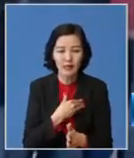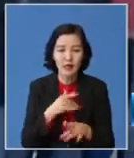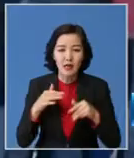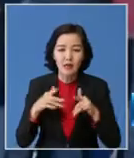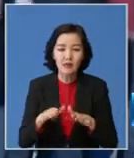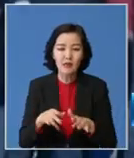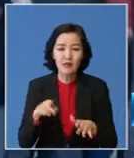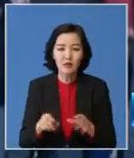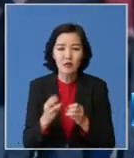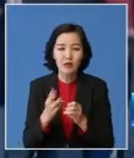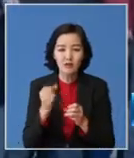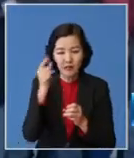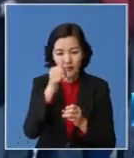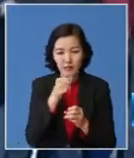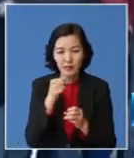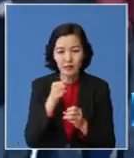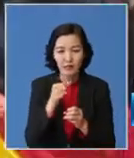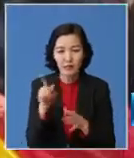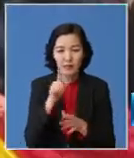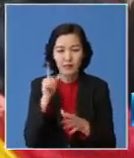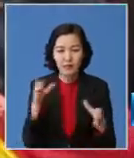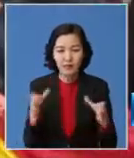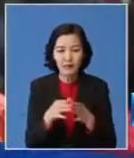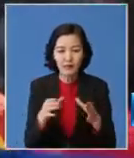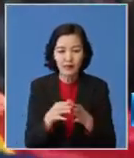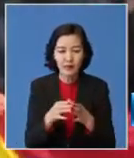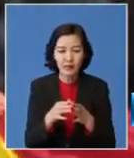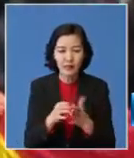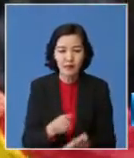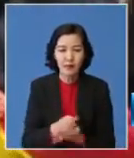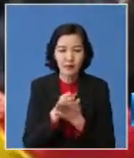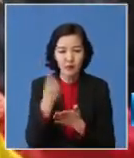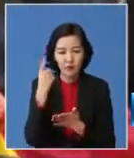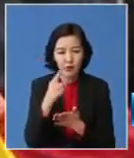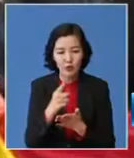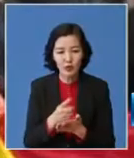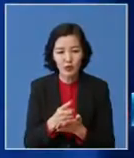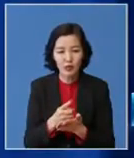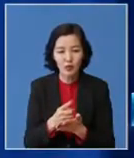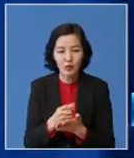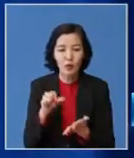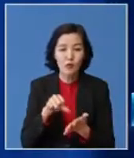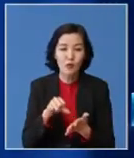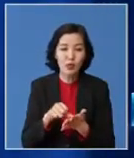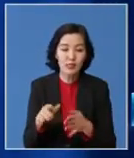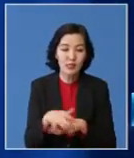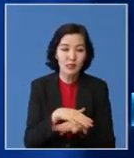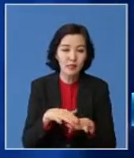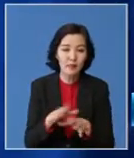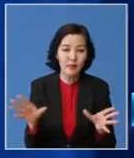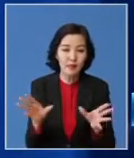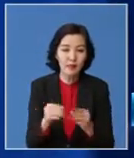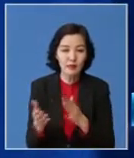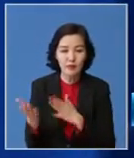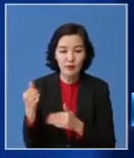действий 2012, а также ряд молдавских партий, поддерживающих эту идею. Участники демонстрации, к которым присоединился